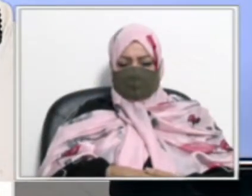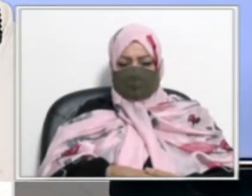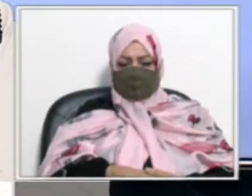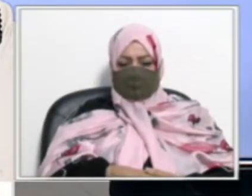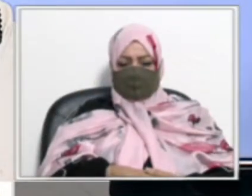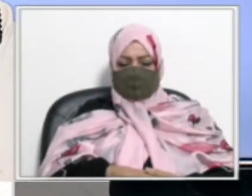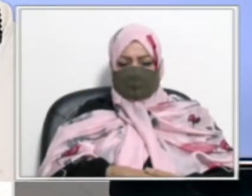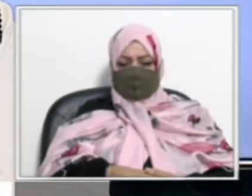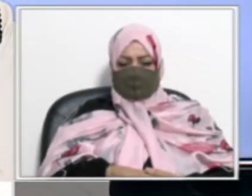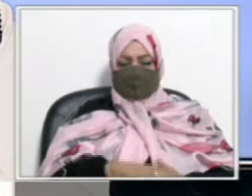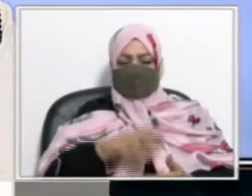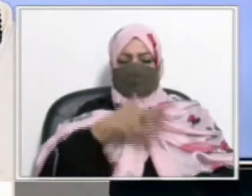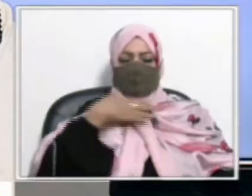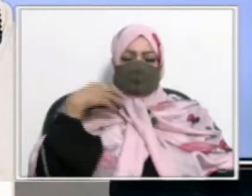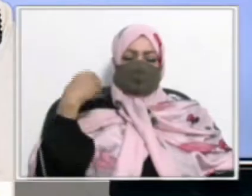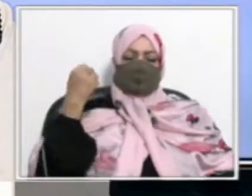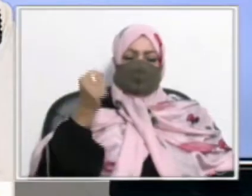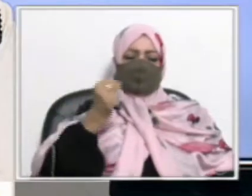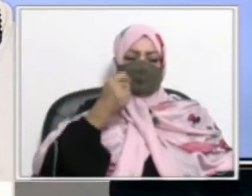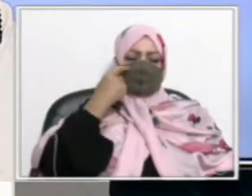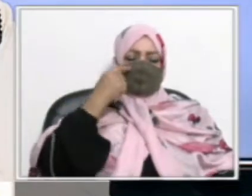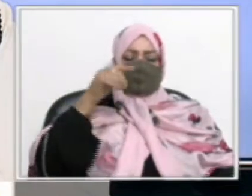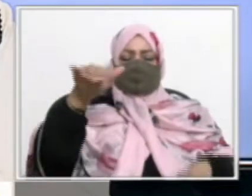45,000 شيك واعطاني